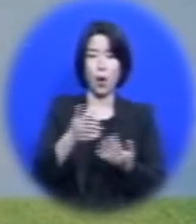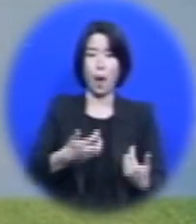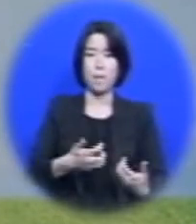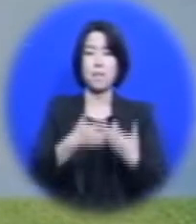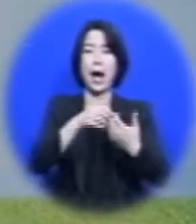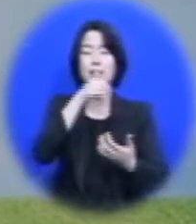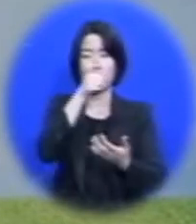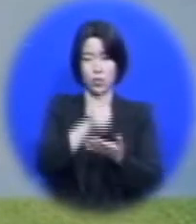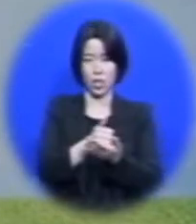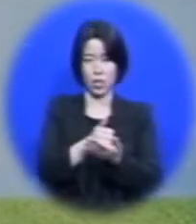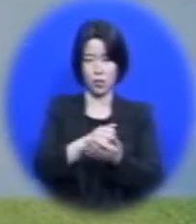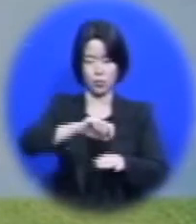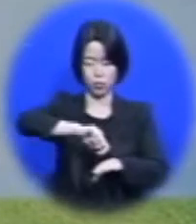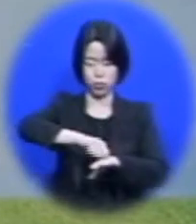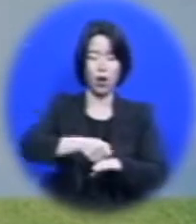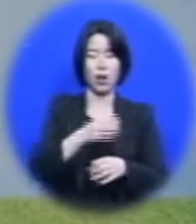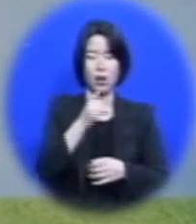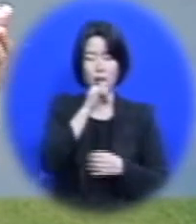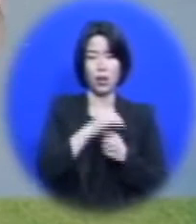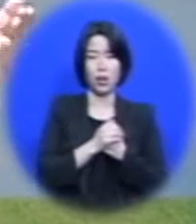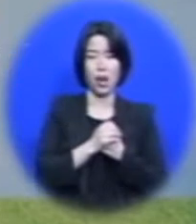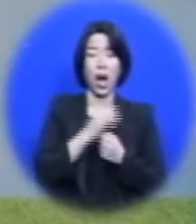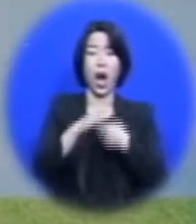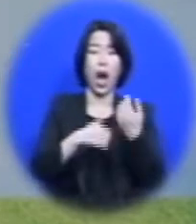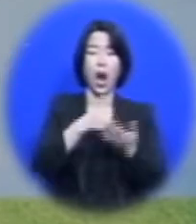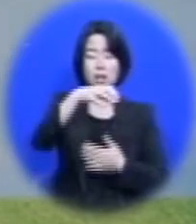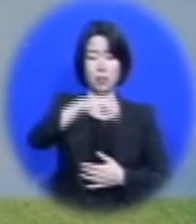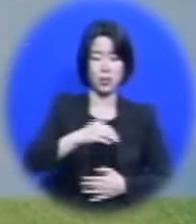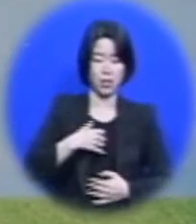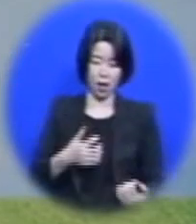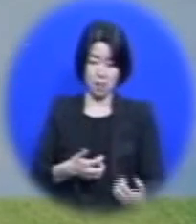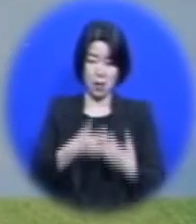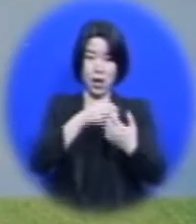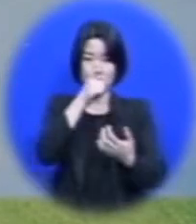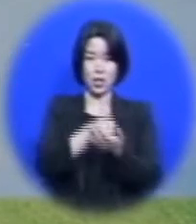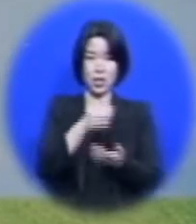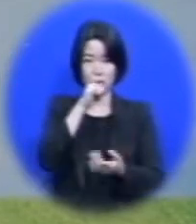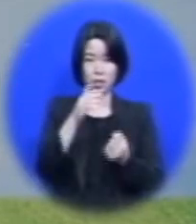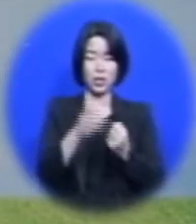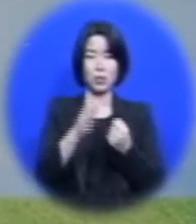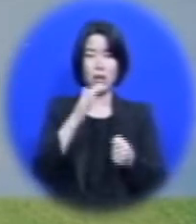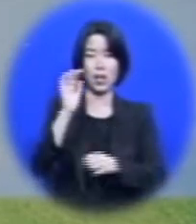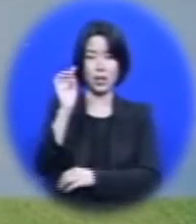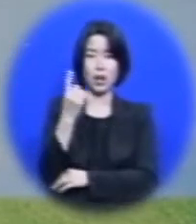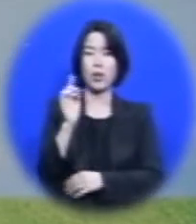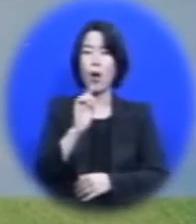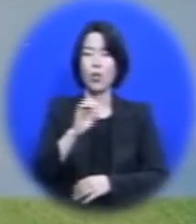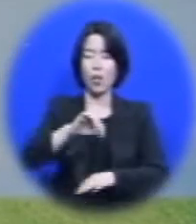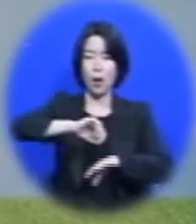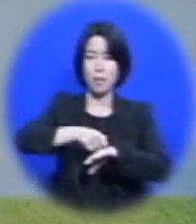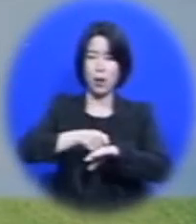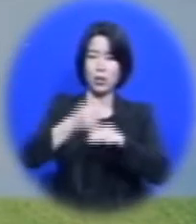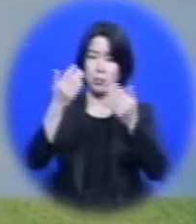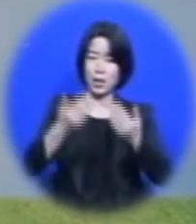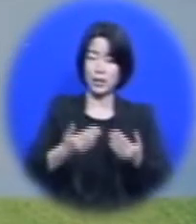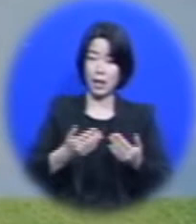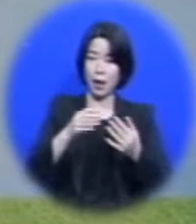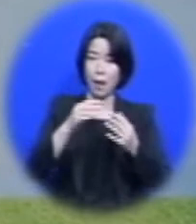내리는 벌입니다. 하나님 앞에서 내가 반역죄를 지었으니 다윗은 어떤 벌을 받아야